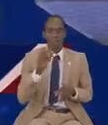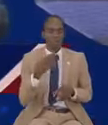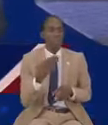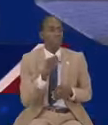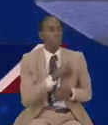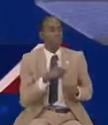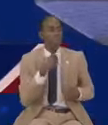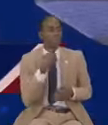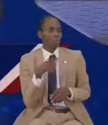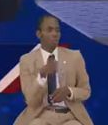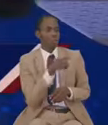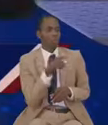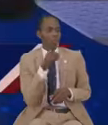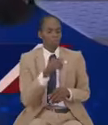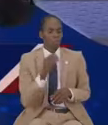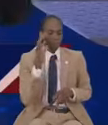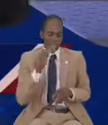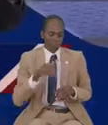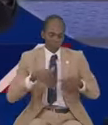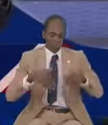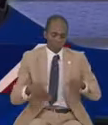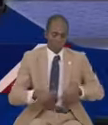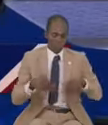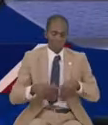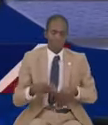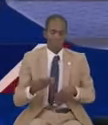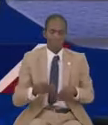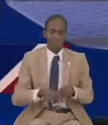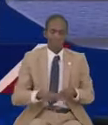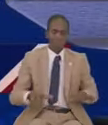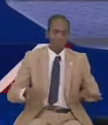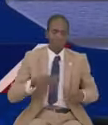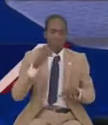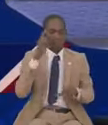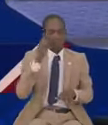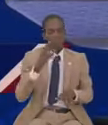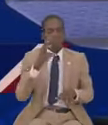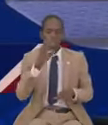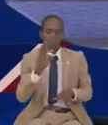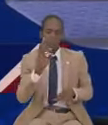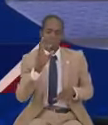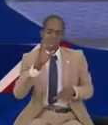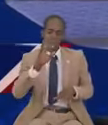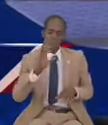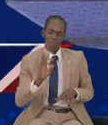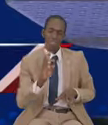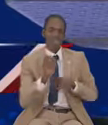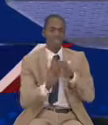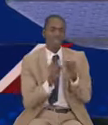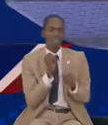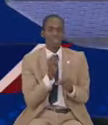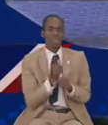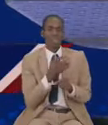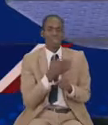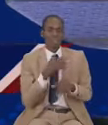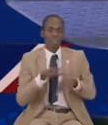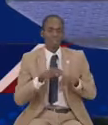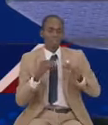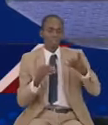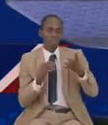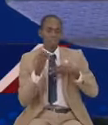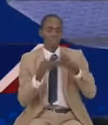dit que vous allez cultiver la terre six